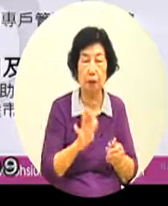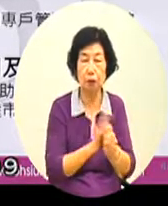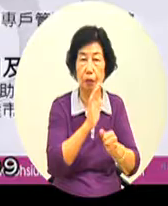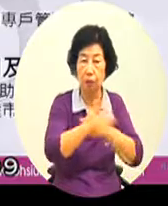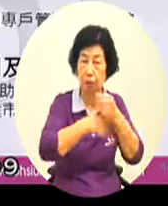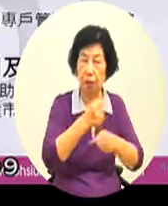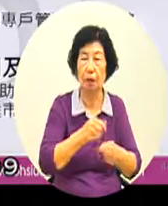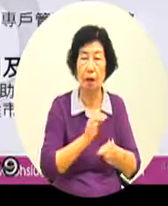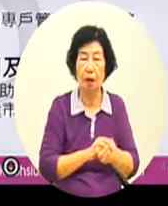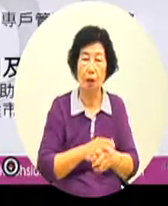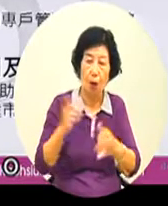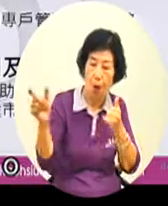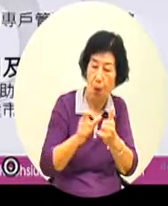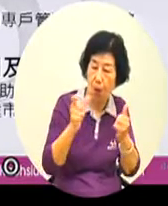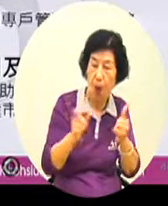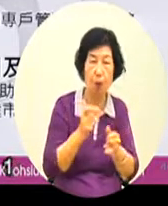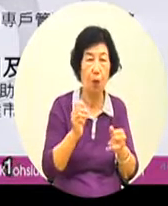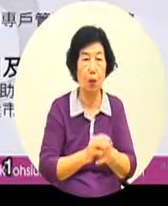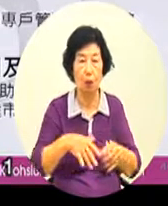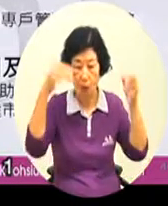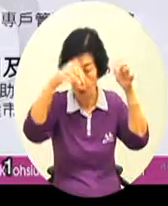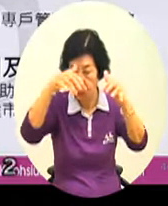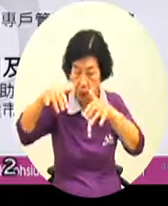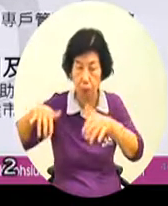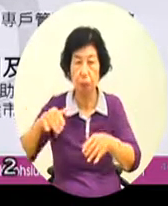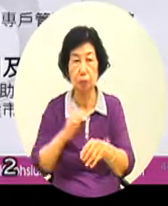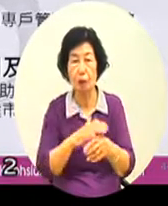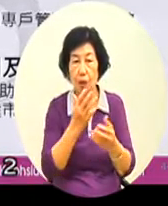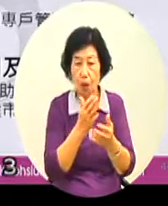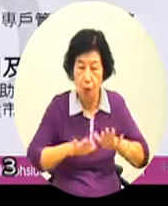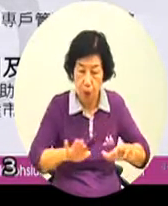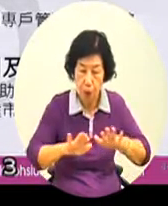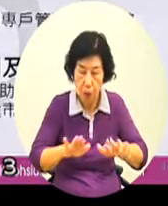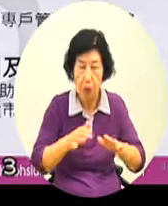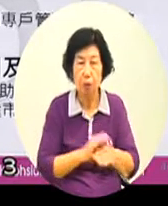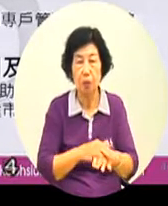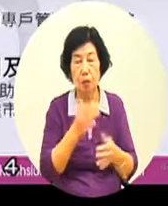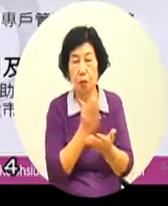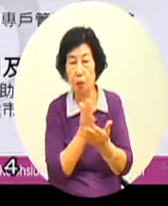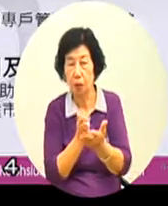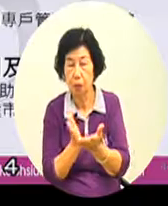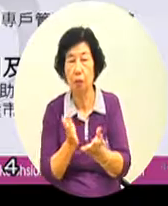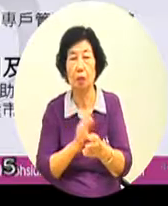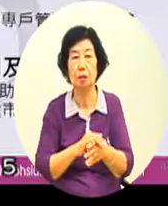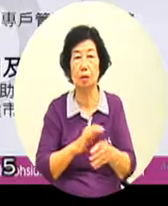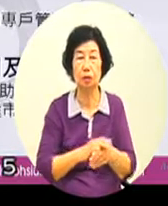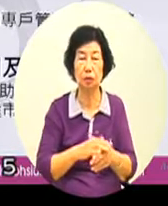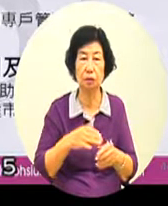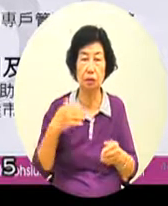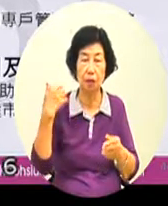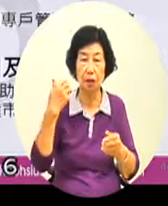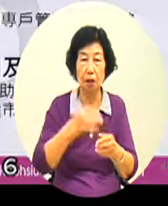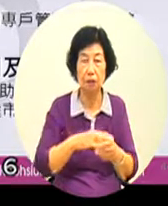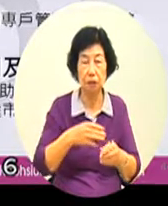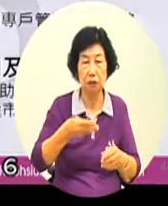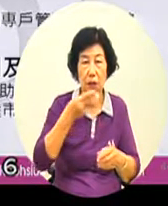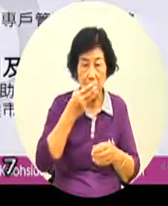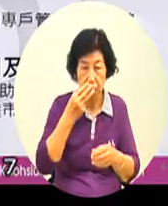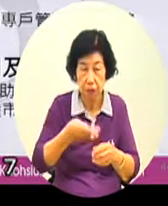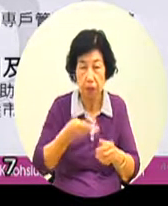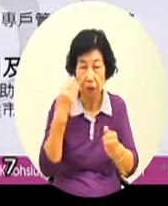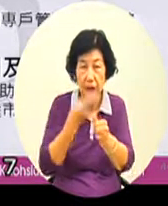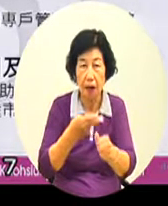然灾害不管是台风或是各式各样地震的一些方案，我们的一些灾害准备以及应变的能力。那虽然这些工